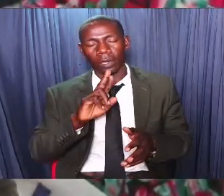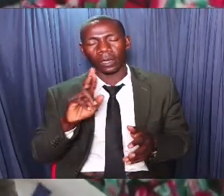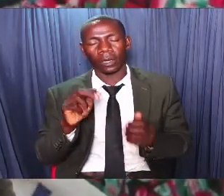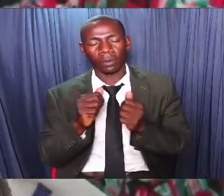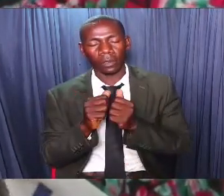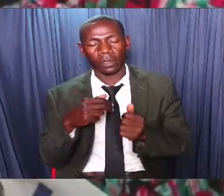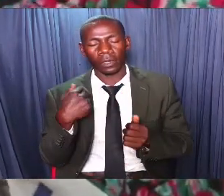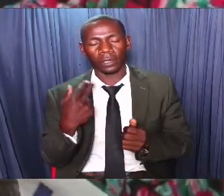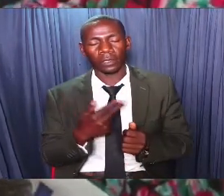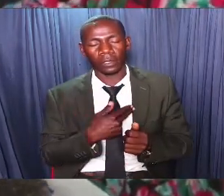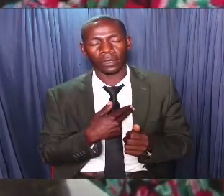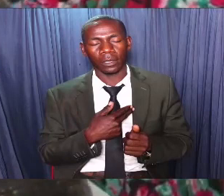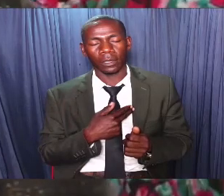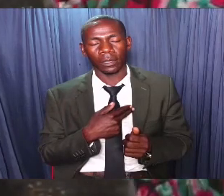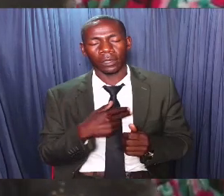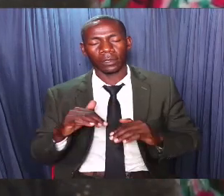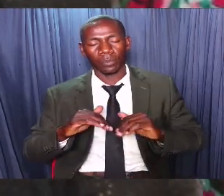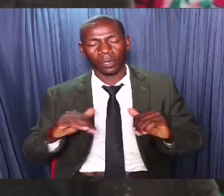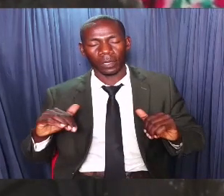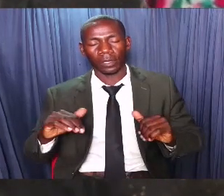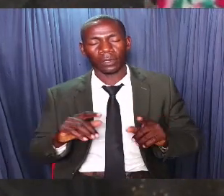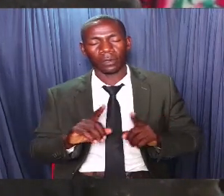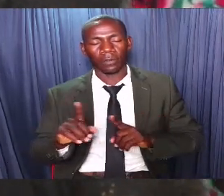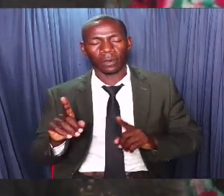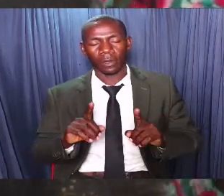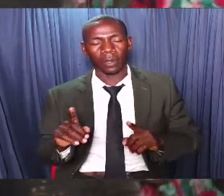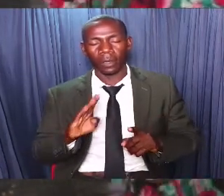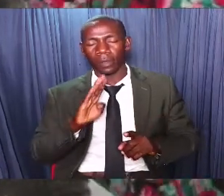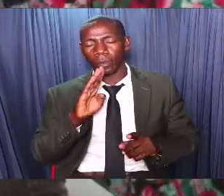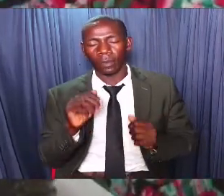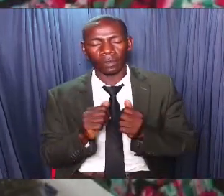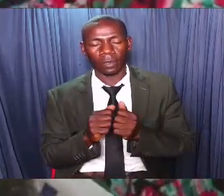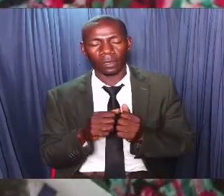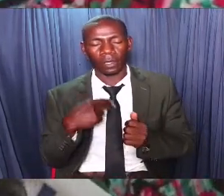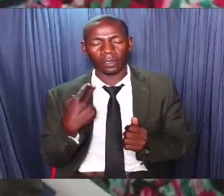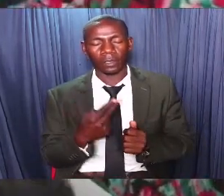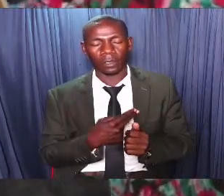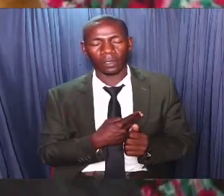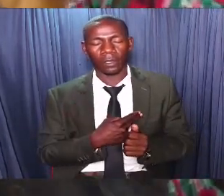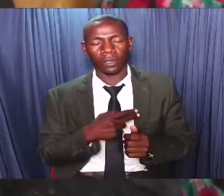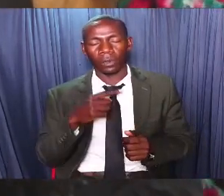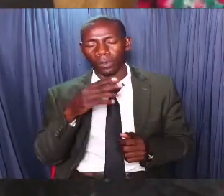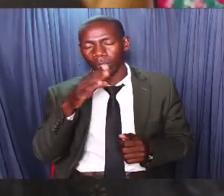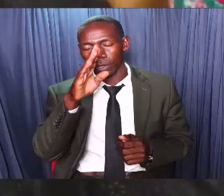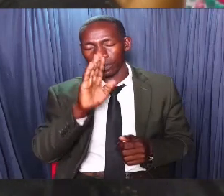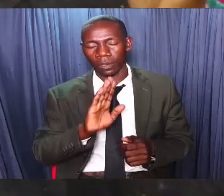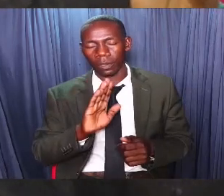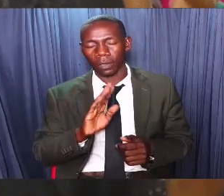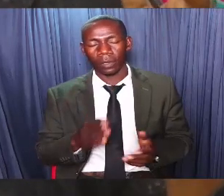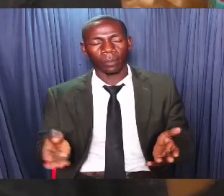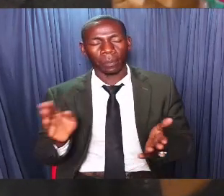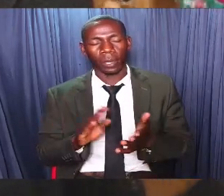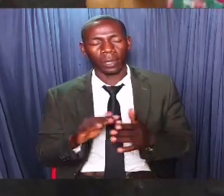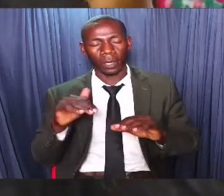pamoja nasi tuendapo Bwana tusafiripo huku na huku, kurudi mahali tumetoka. Bwana Yesu ni hai, ukaturudishe kwa